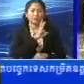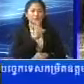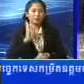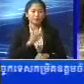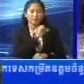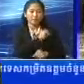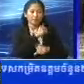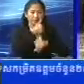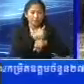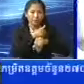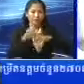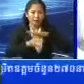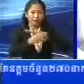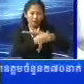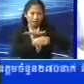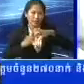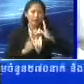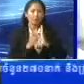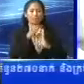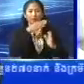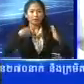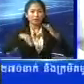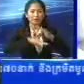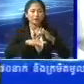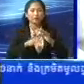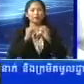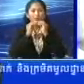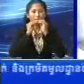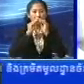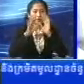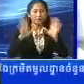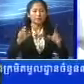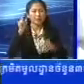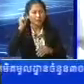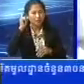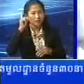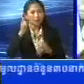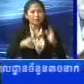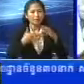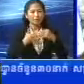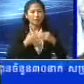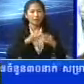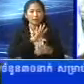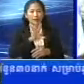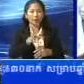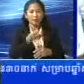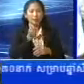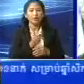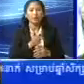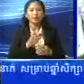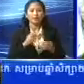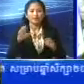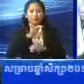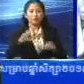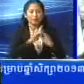ធានក្រុមប្រឹក្សាស្ដារអភិវឌ្ឍវិស័យកសិកម្មនិងជលផលបានប្រកាសផ្សព្វផ្សាយសេចក្តីជូនដំណឹងរបស់រដ្ឋាភិបាលកម្ពុជាស្ដីពីសកម្មភាព